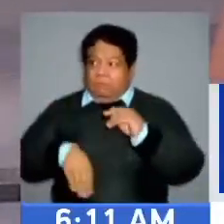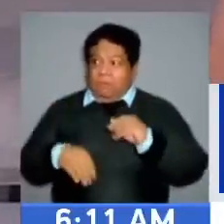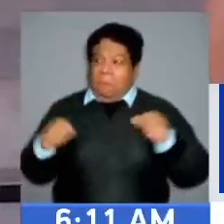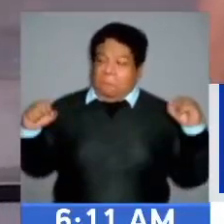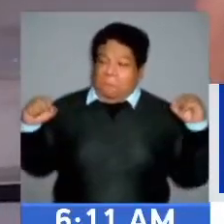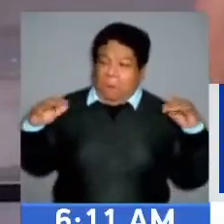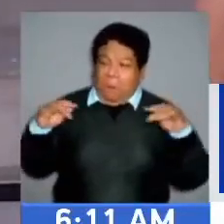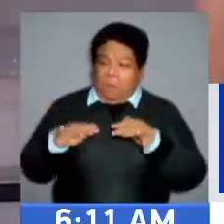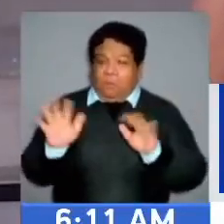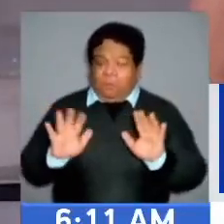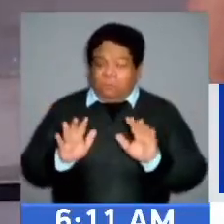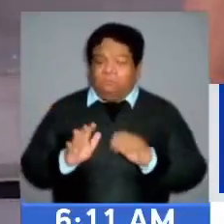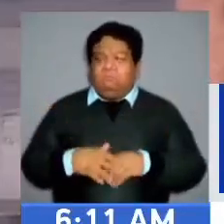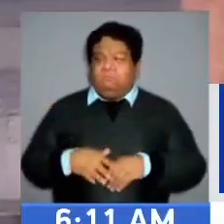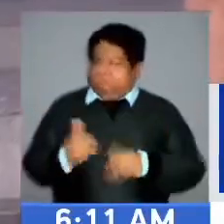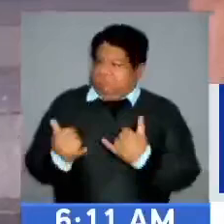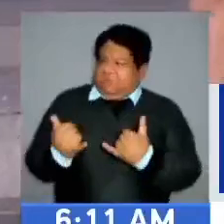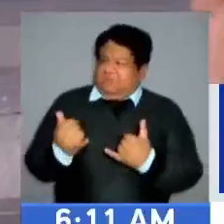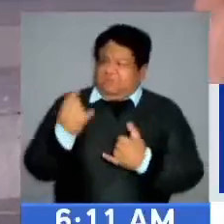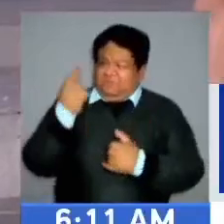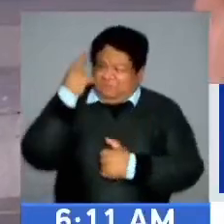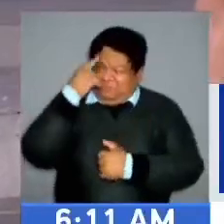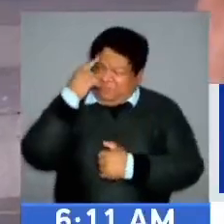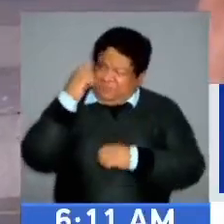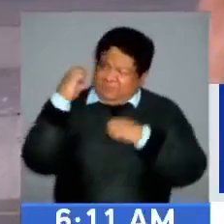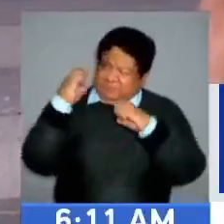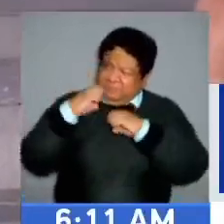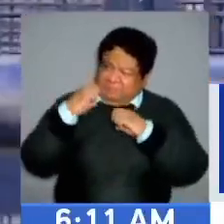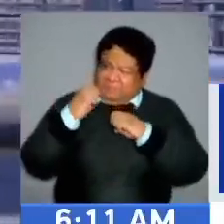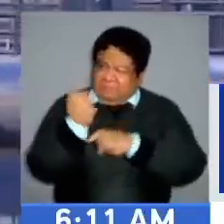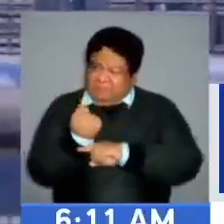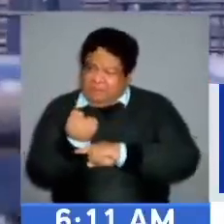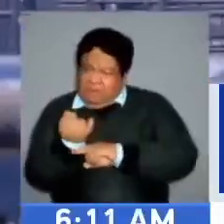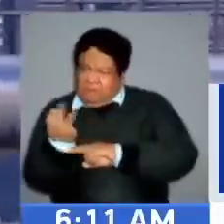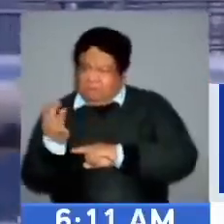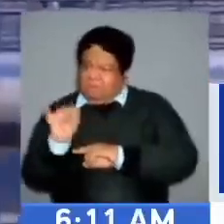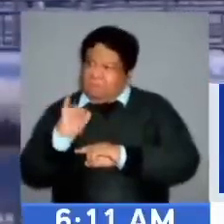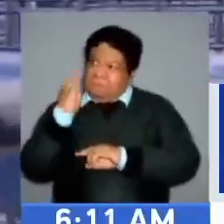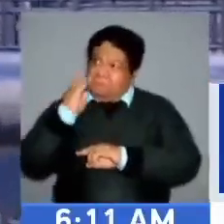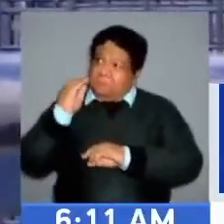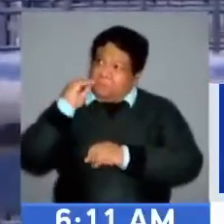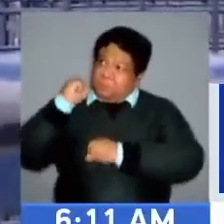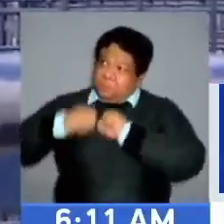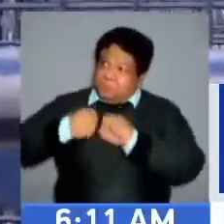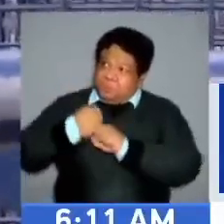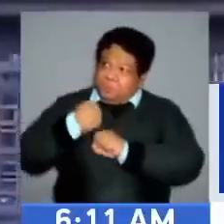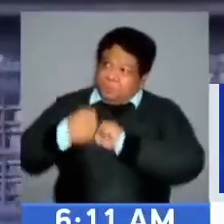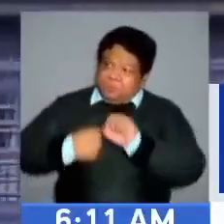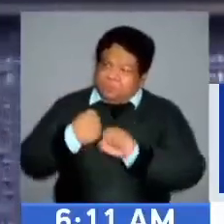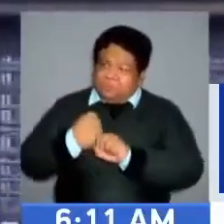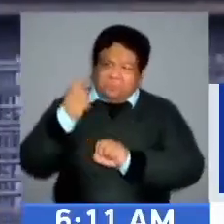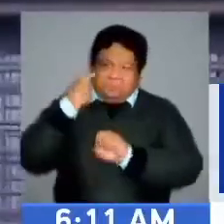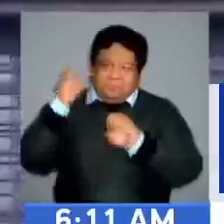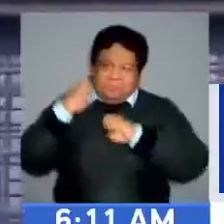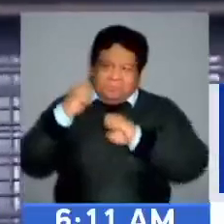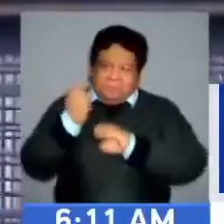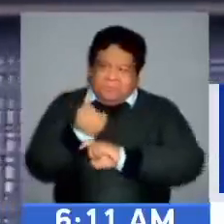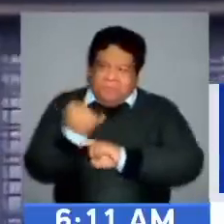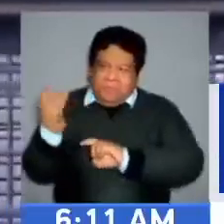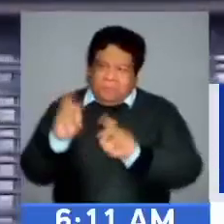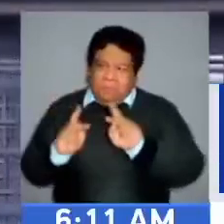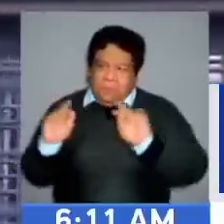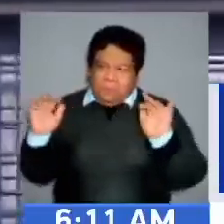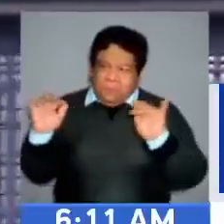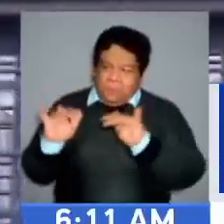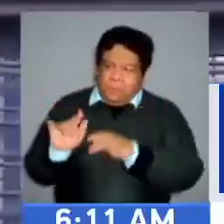ng mga number based on ano? Based on yearly data? Siguro sir, sa habang lumalapit